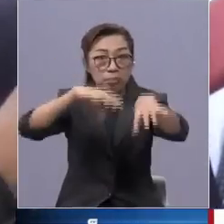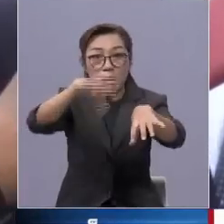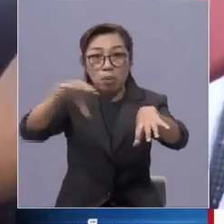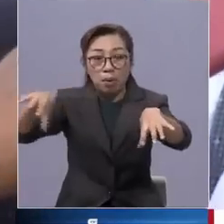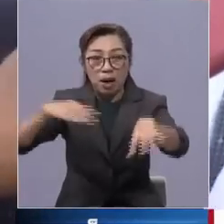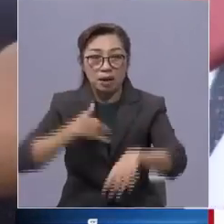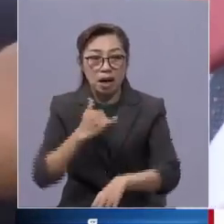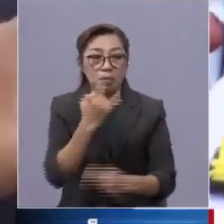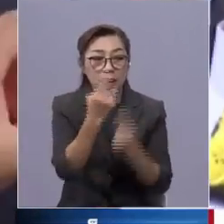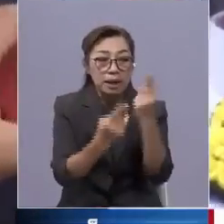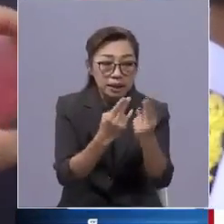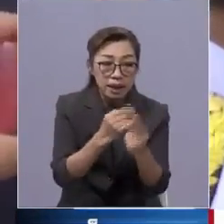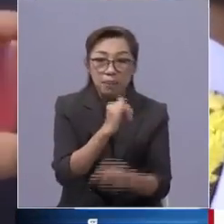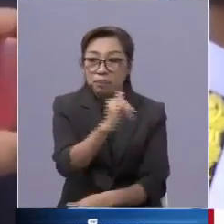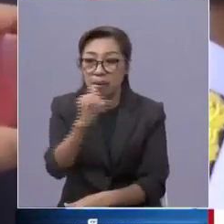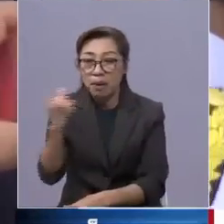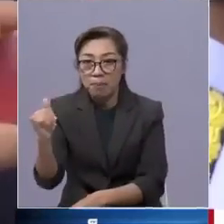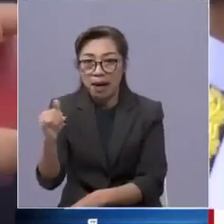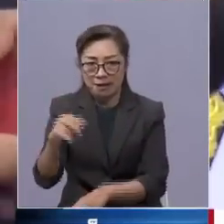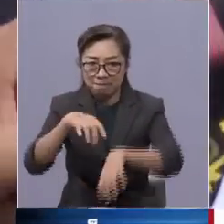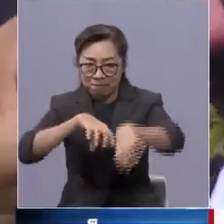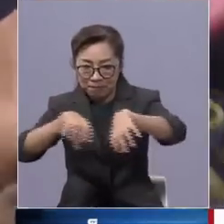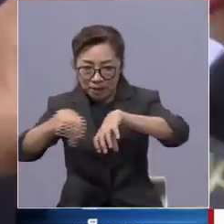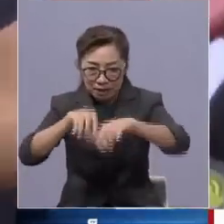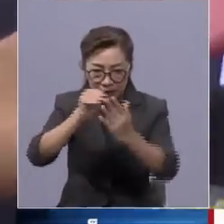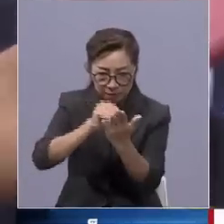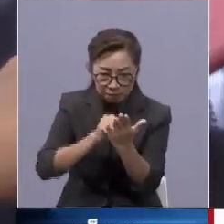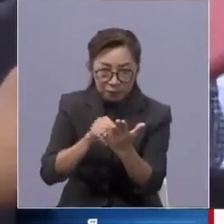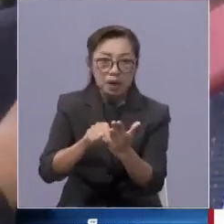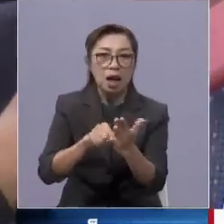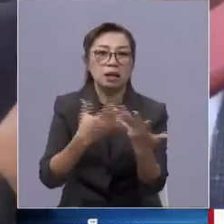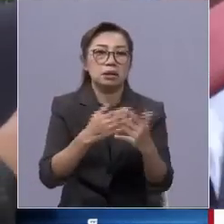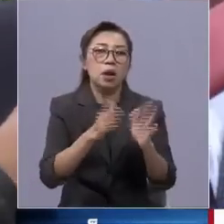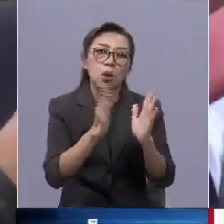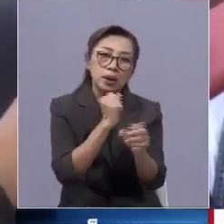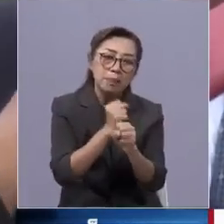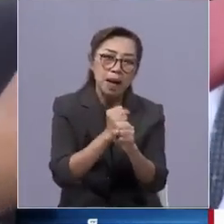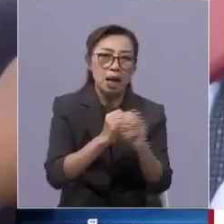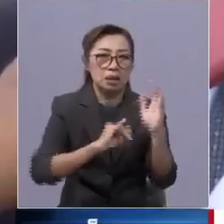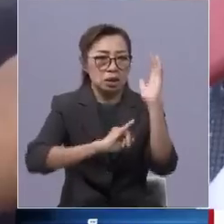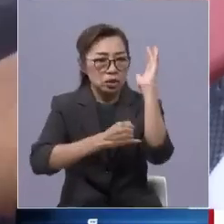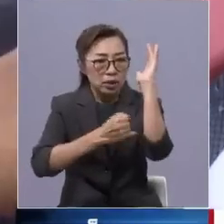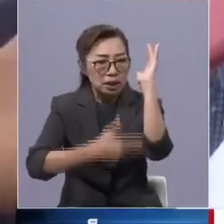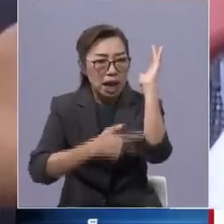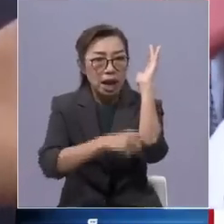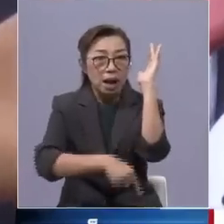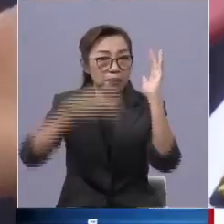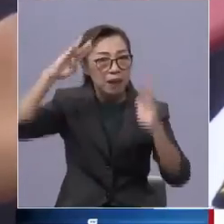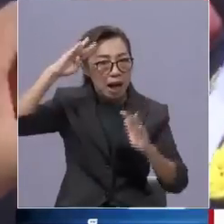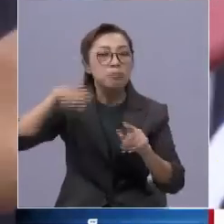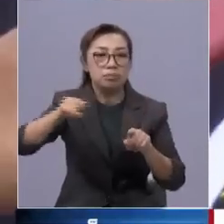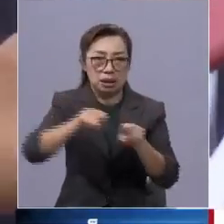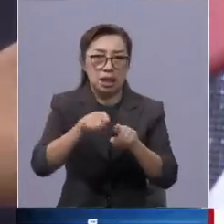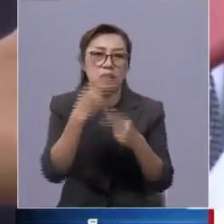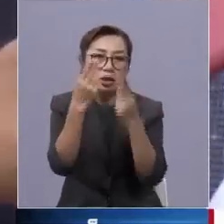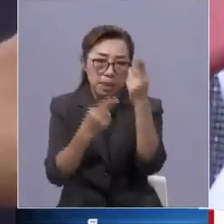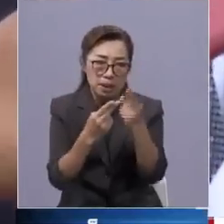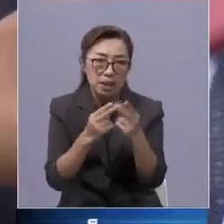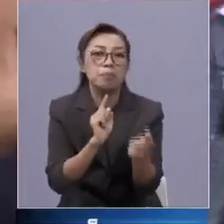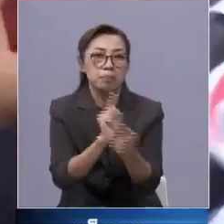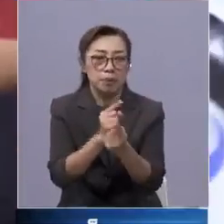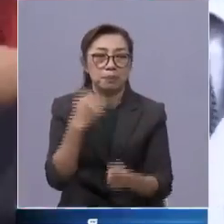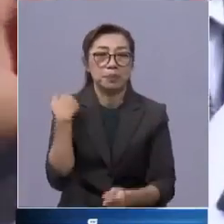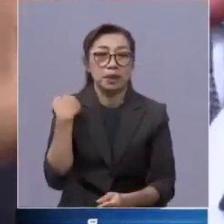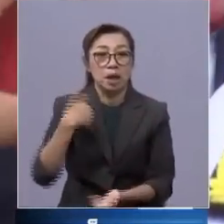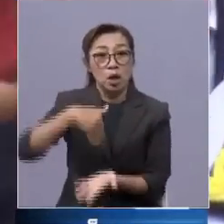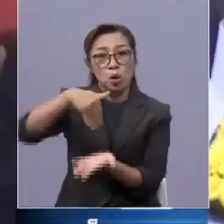การชั้นผู้น้อยทหารตามแนวชายแดน3จังหวัดชายแดนใต้เดี๋ยวจะลงไปตรวจเยี่ยมด้วย ซึ่งศูนย์บัญชาการรักษาความปลอดภัย